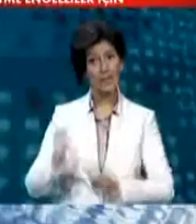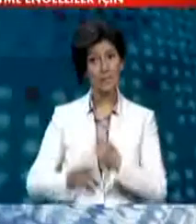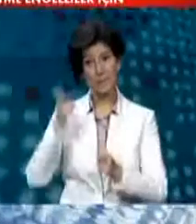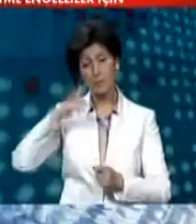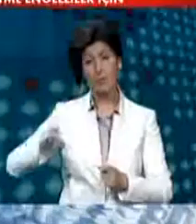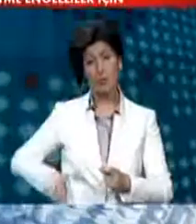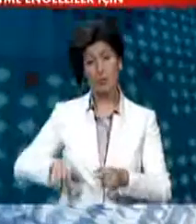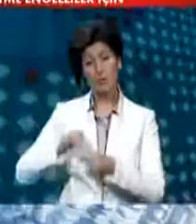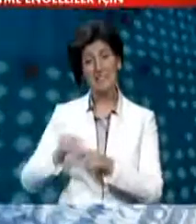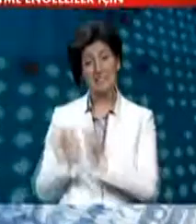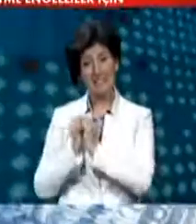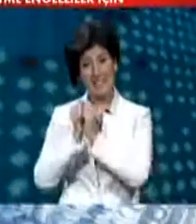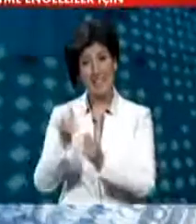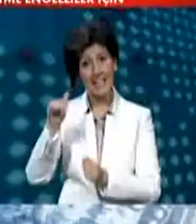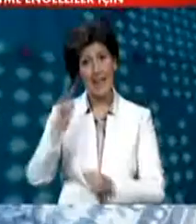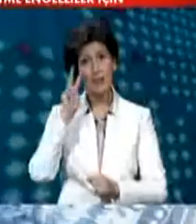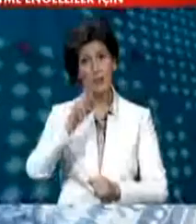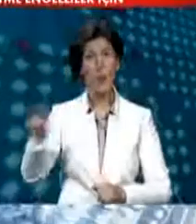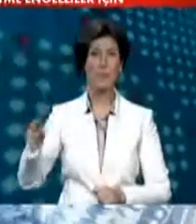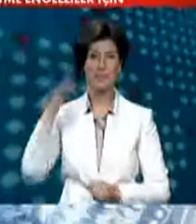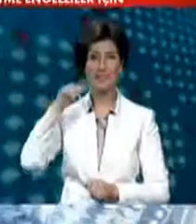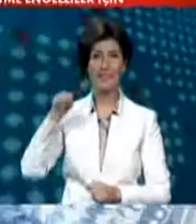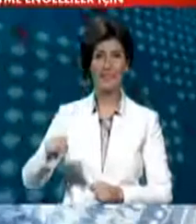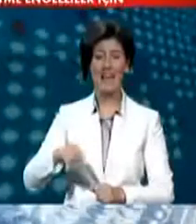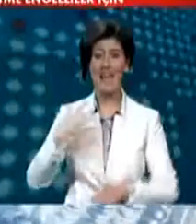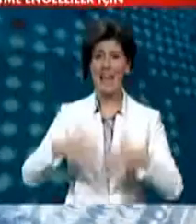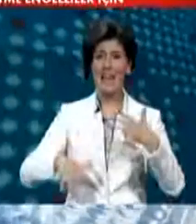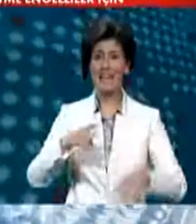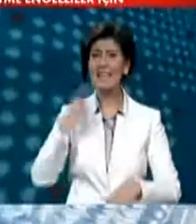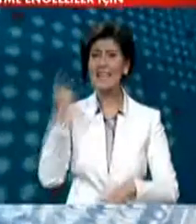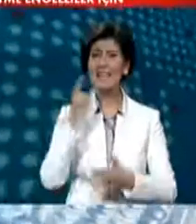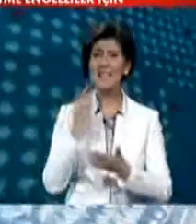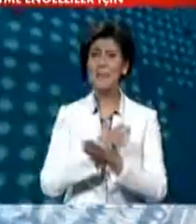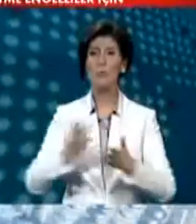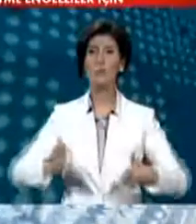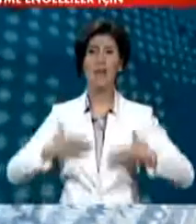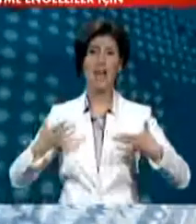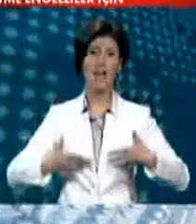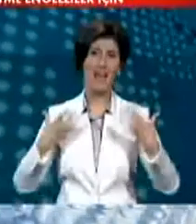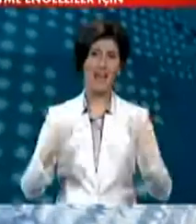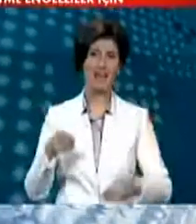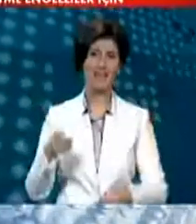Çocuğum için gelsin görsün buraları diye. Engelliler gezi boyunca eğlenmeyi de ihmal etmedi.